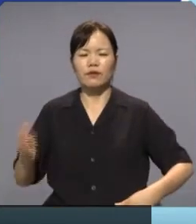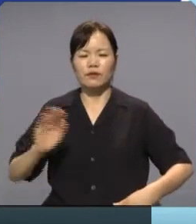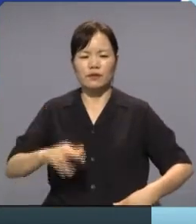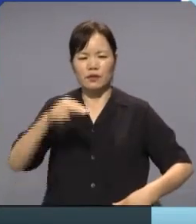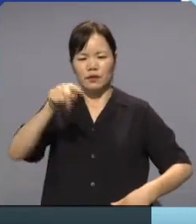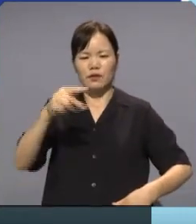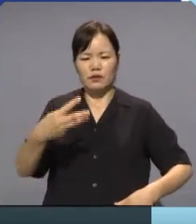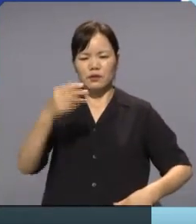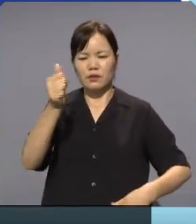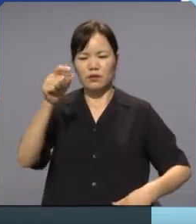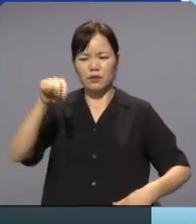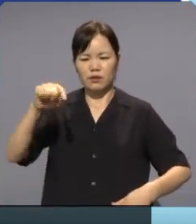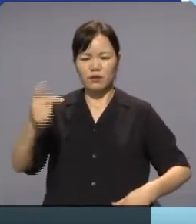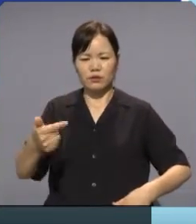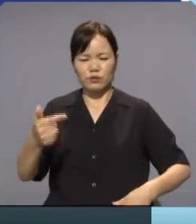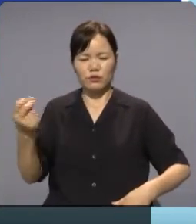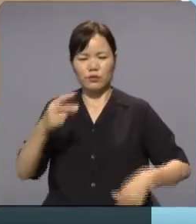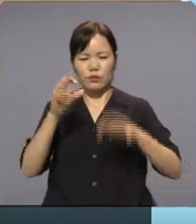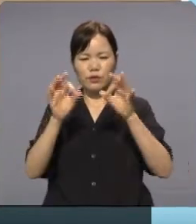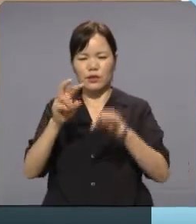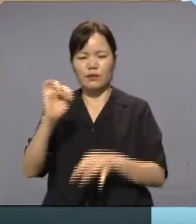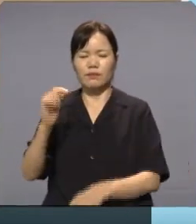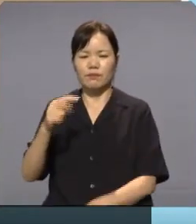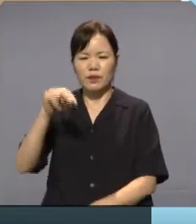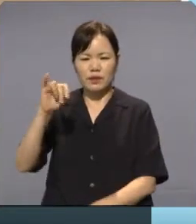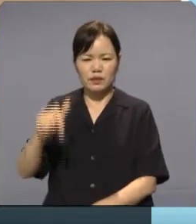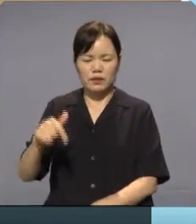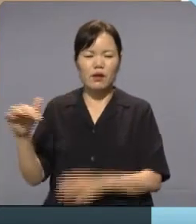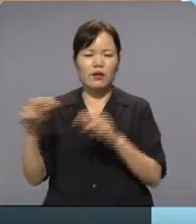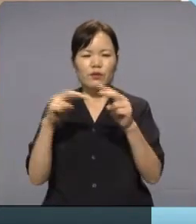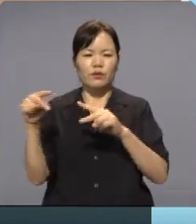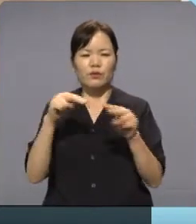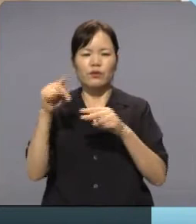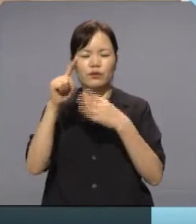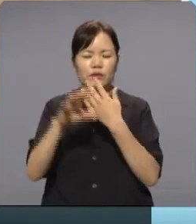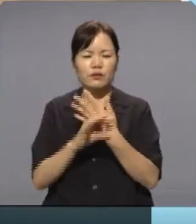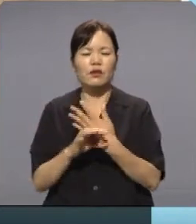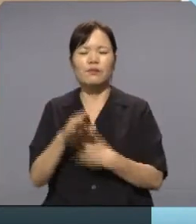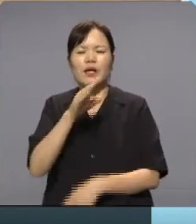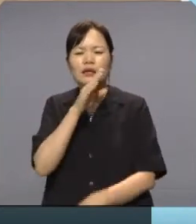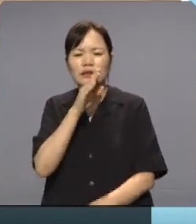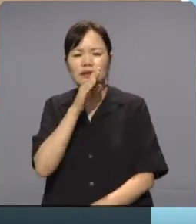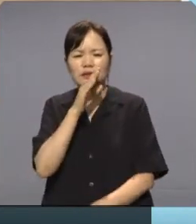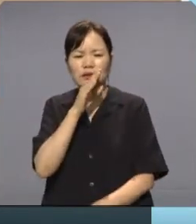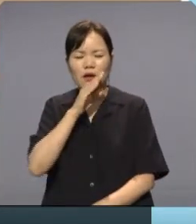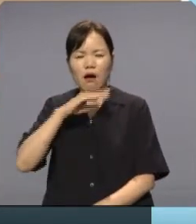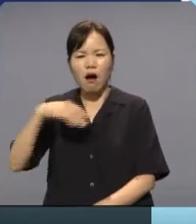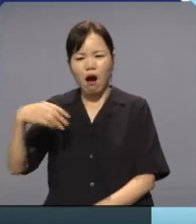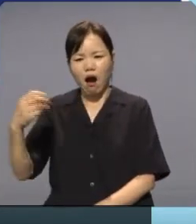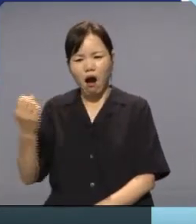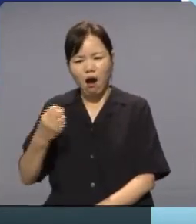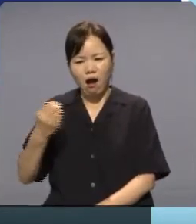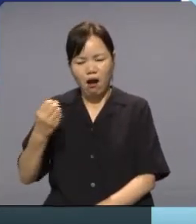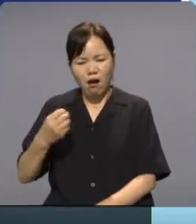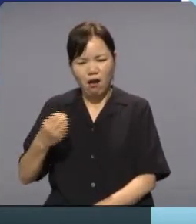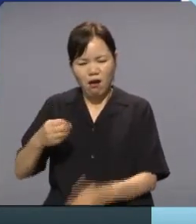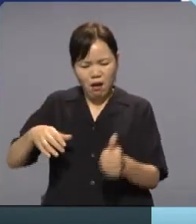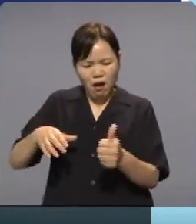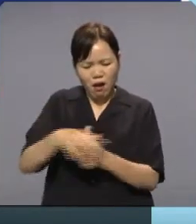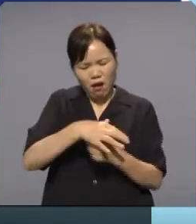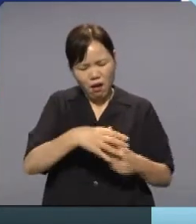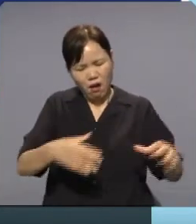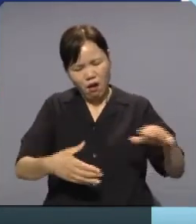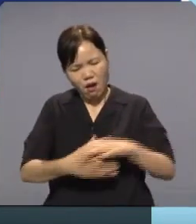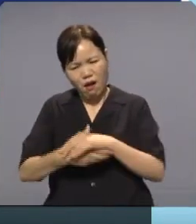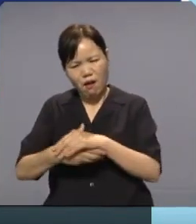서른 의원이나 김민석 의원이나 이런 분들하고 토론을 하게 되면 진짜 어마어마한 그 네거티브가